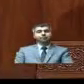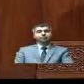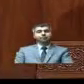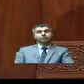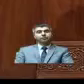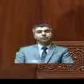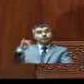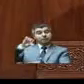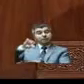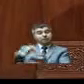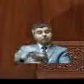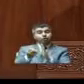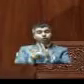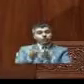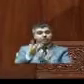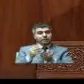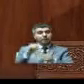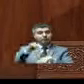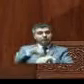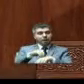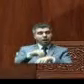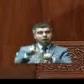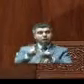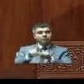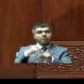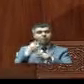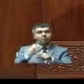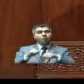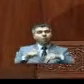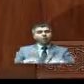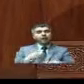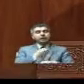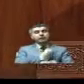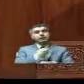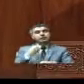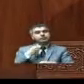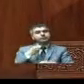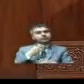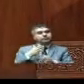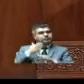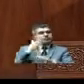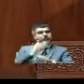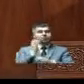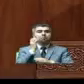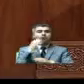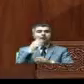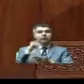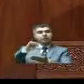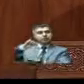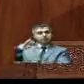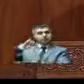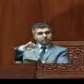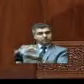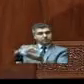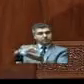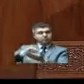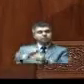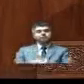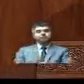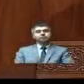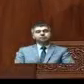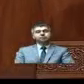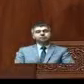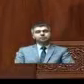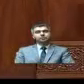وبإقليم تنغير بالجامعة القروية لأمس مرير، كما تم إحداث مستشفى ميداني متنقل تابع لوزارة